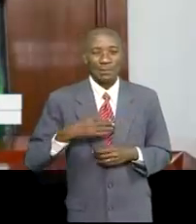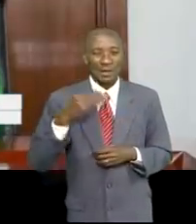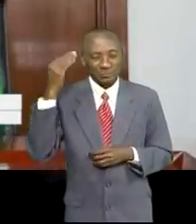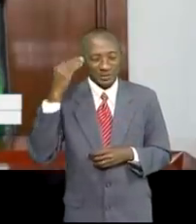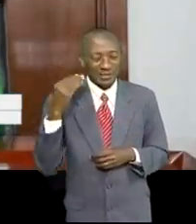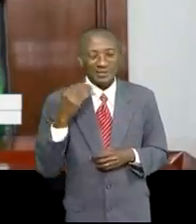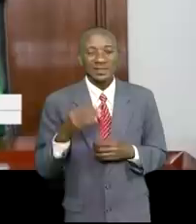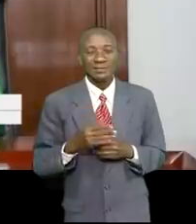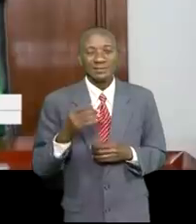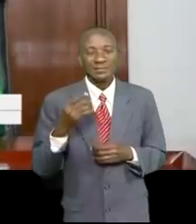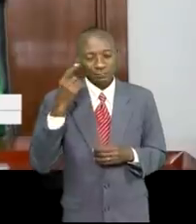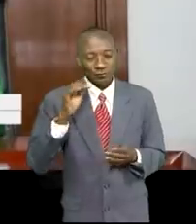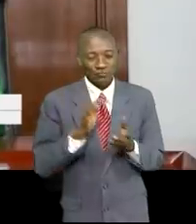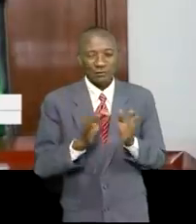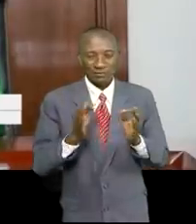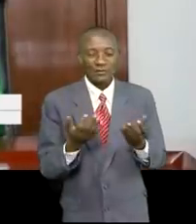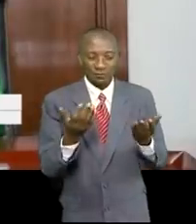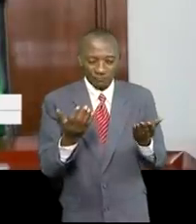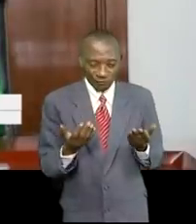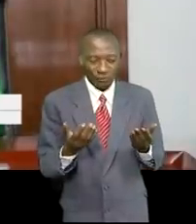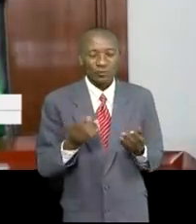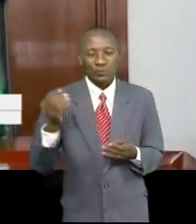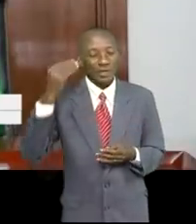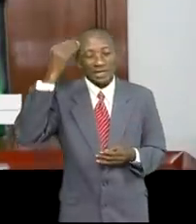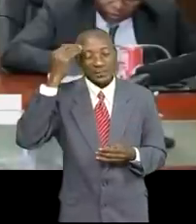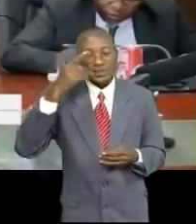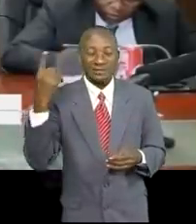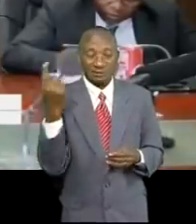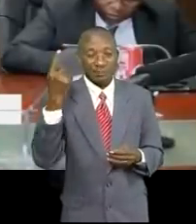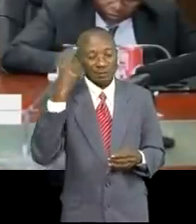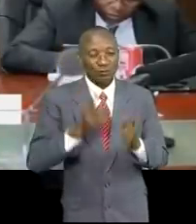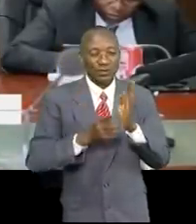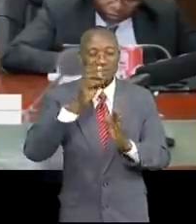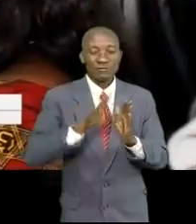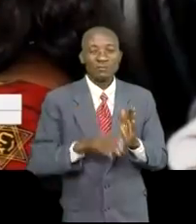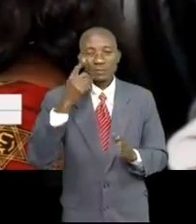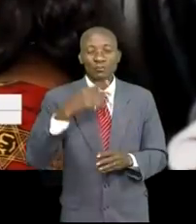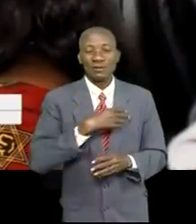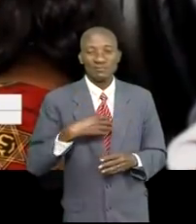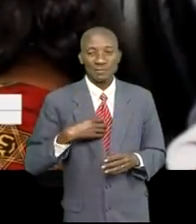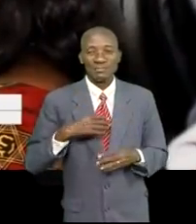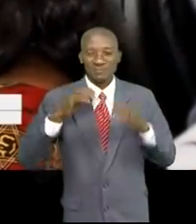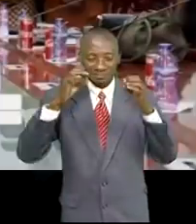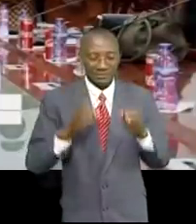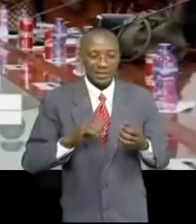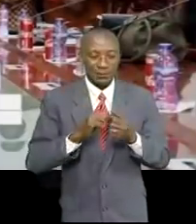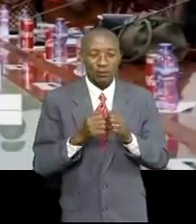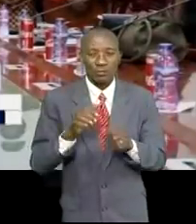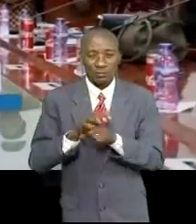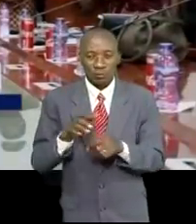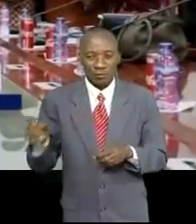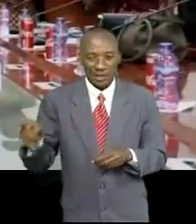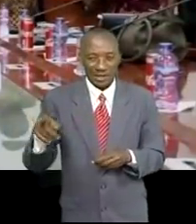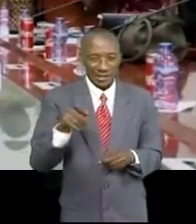lutter pour la promotion de la femme. Les femmes doivent être fortes, même devant les obstacles. Elles doivent se relever et continuer leur